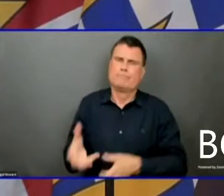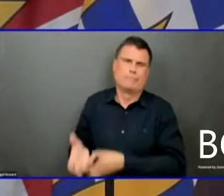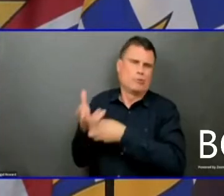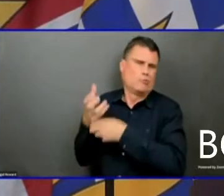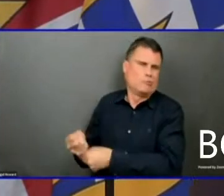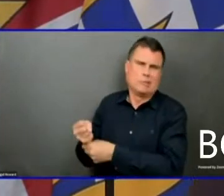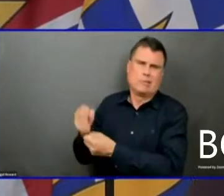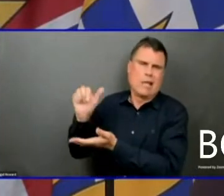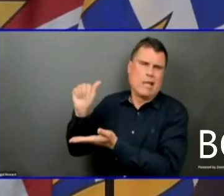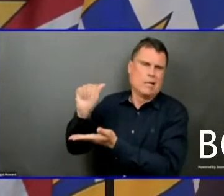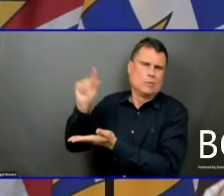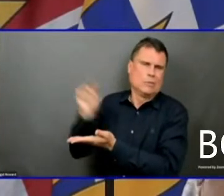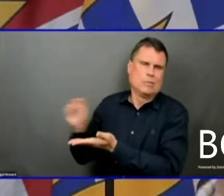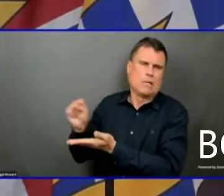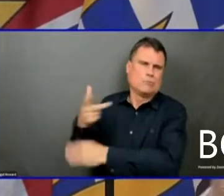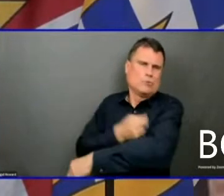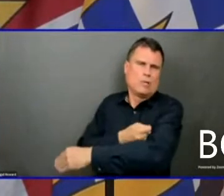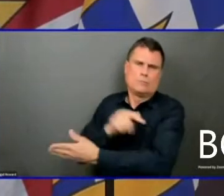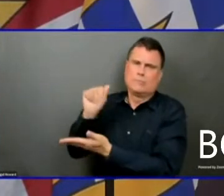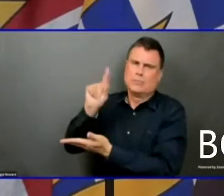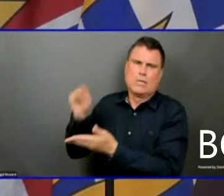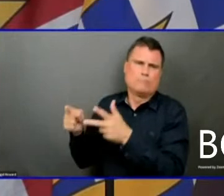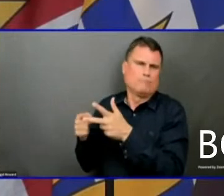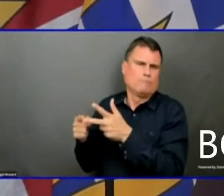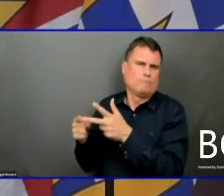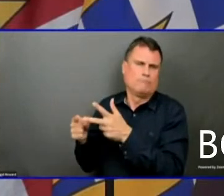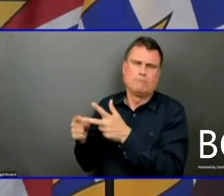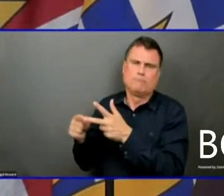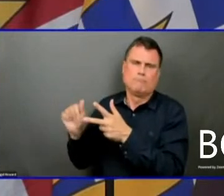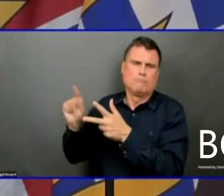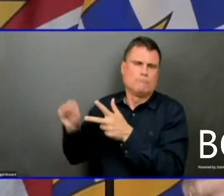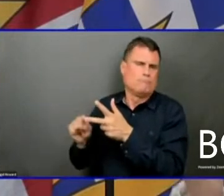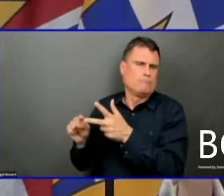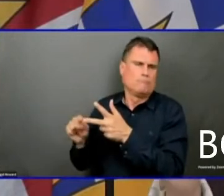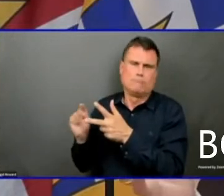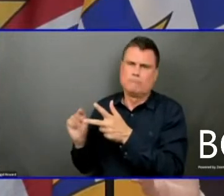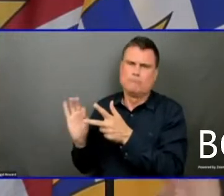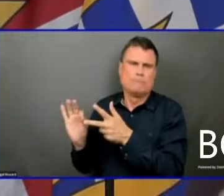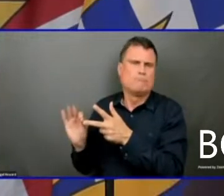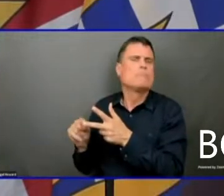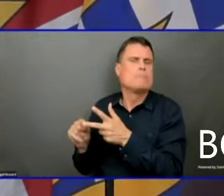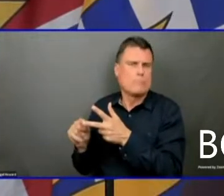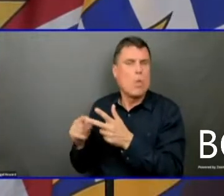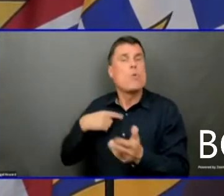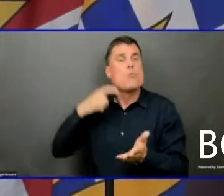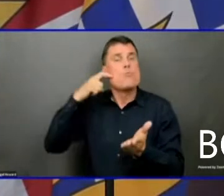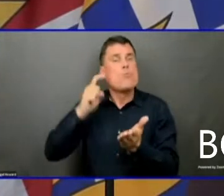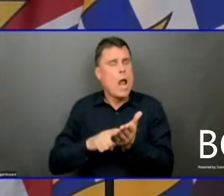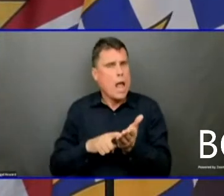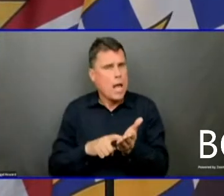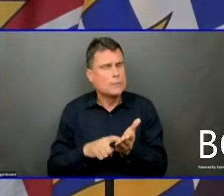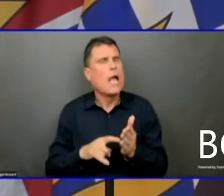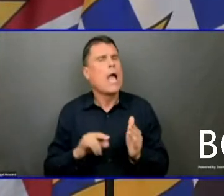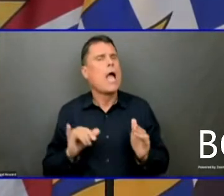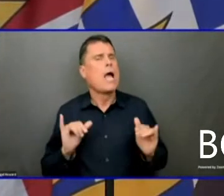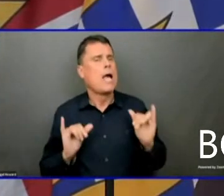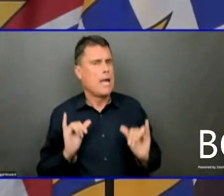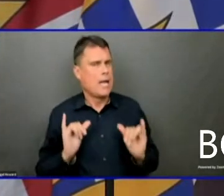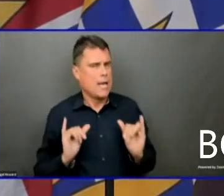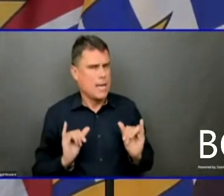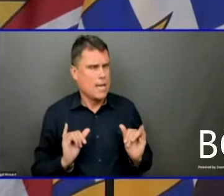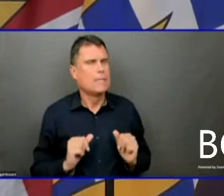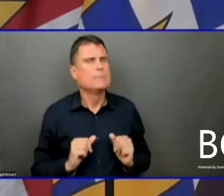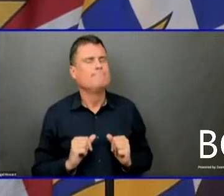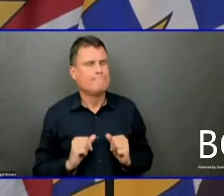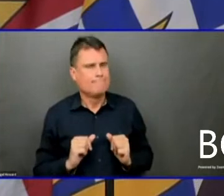不做第1针了。这个也是整个加拿大阿省和 Manitoba 省以后，我们 BC 省第